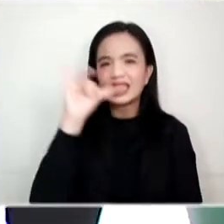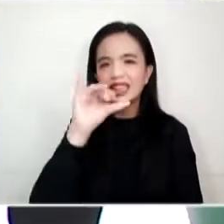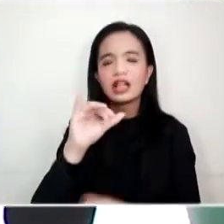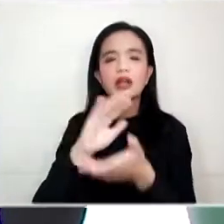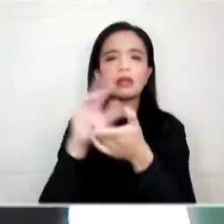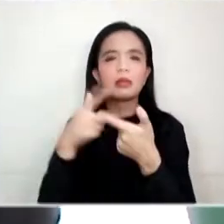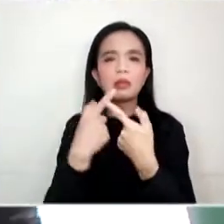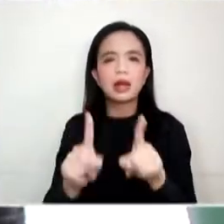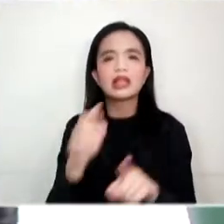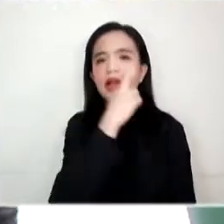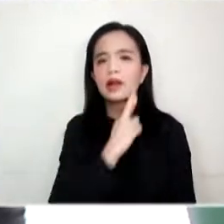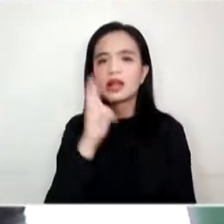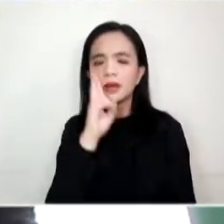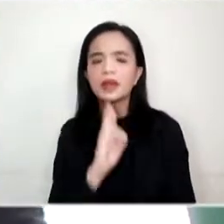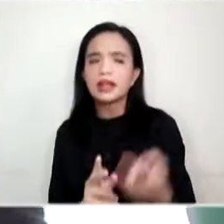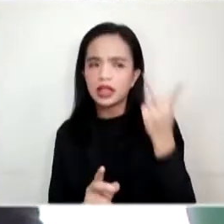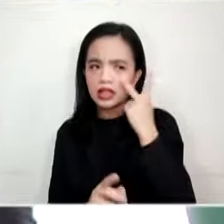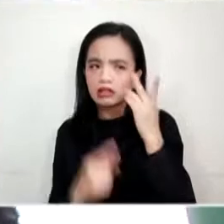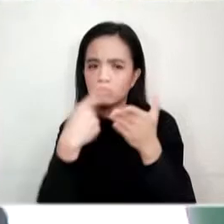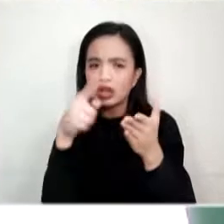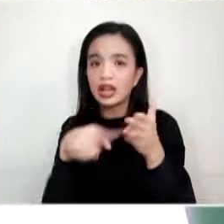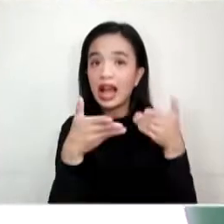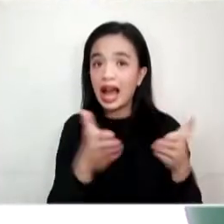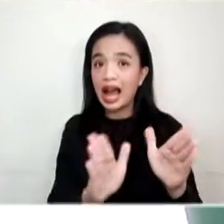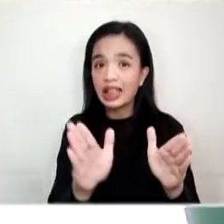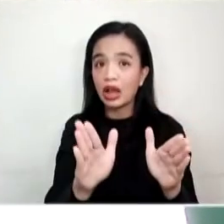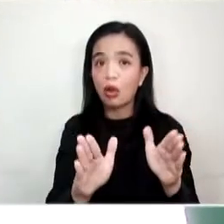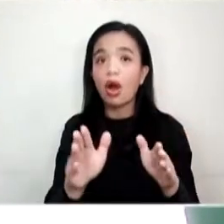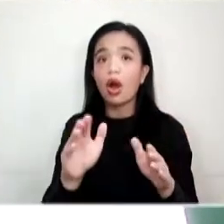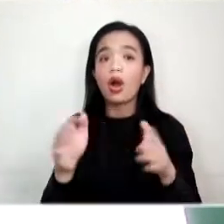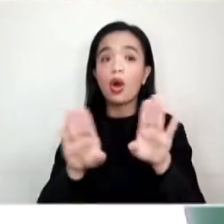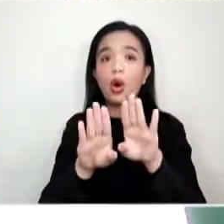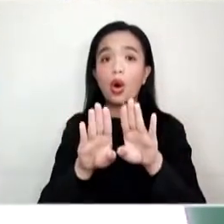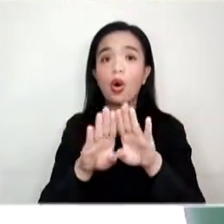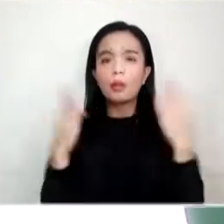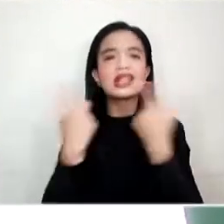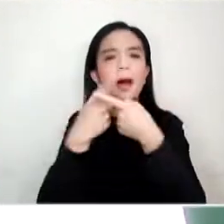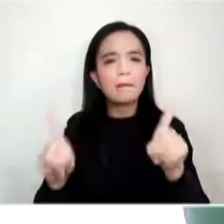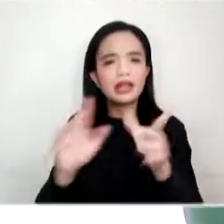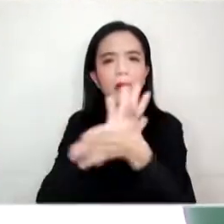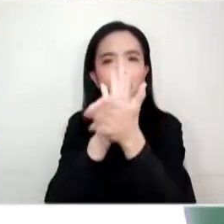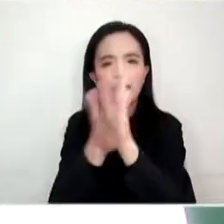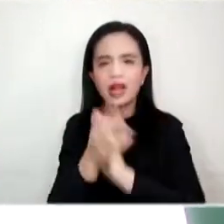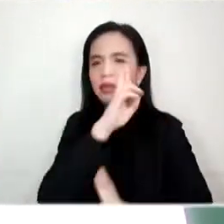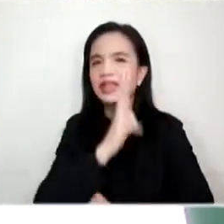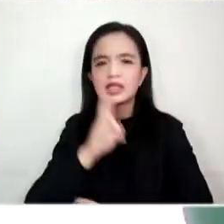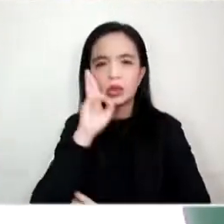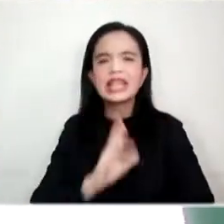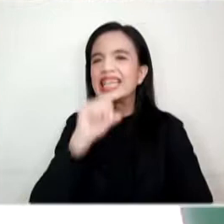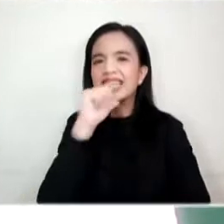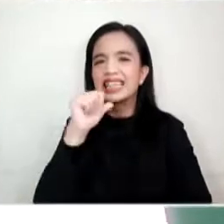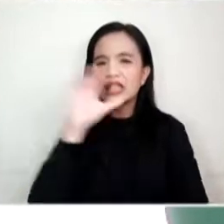at the possibility of, you know, allowing them to open but as a restaurant. As a restaurant